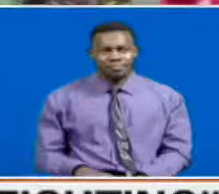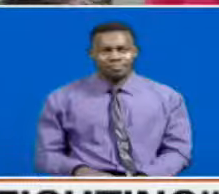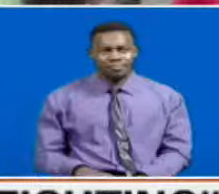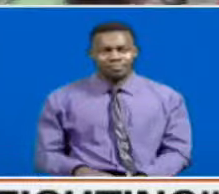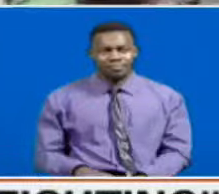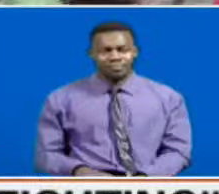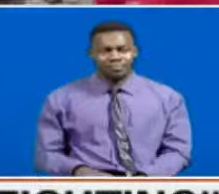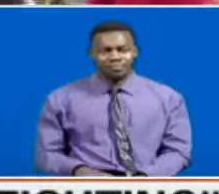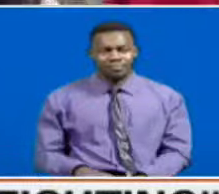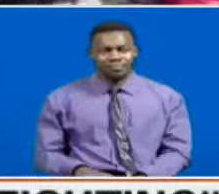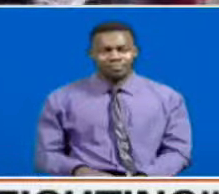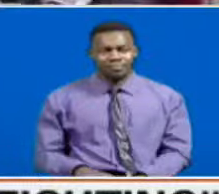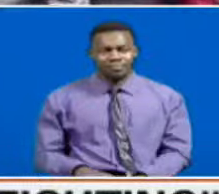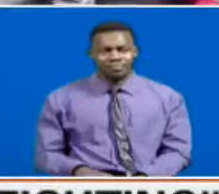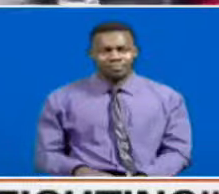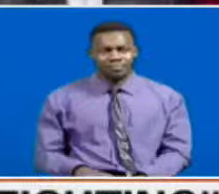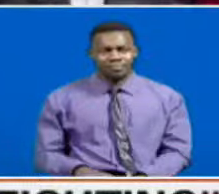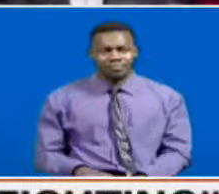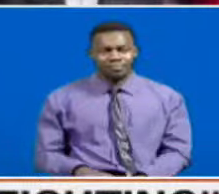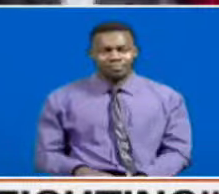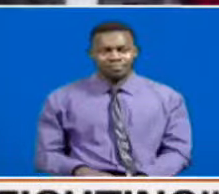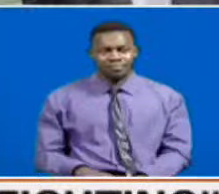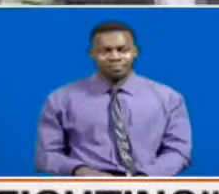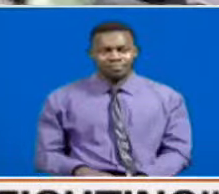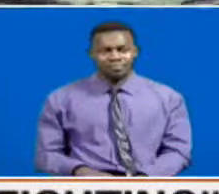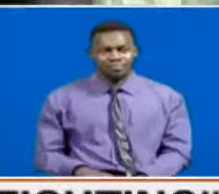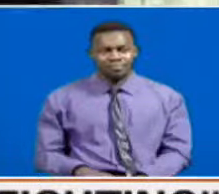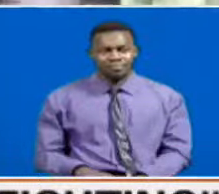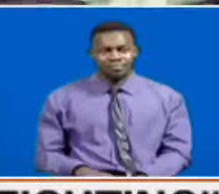Ukosi. Ukanugan.